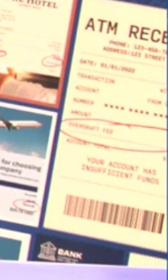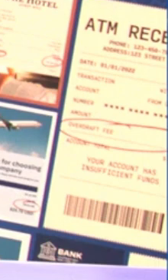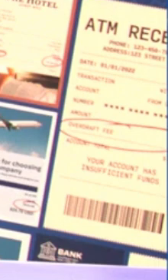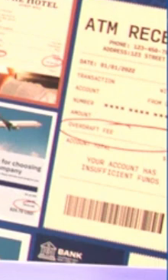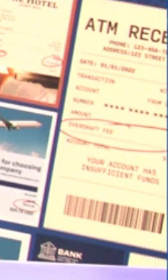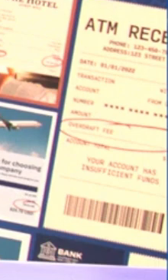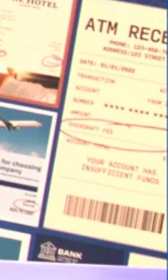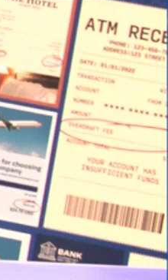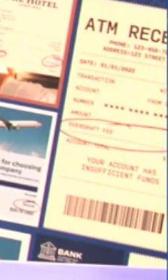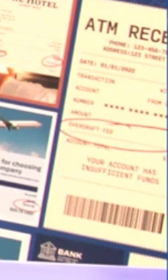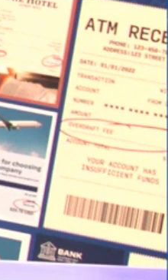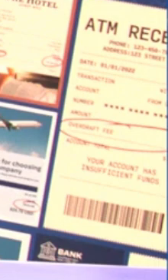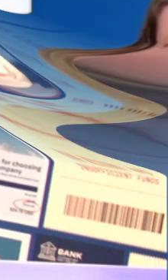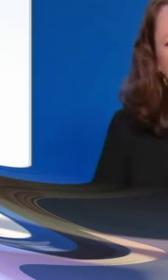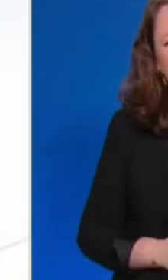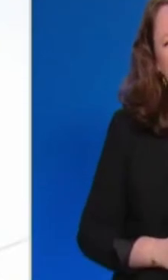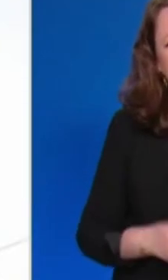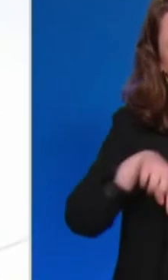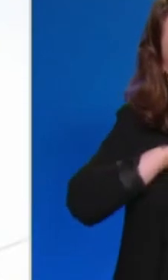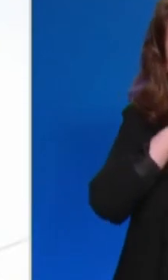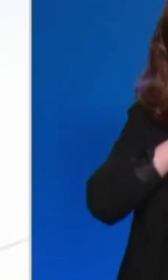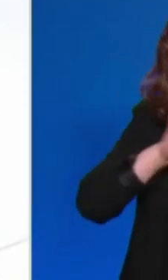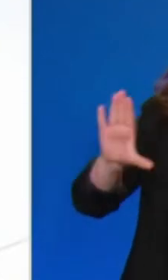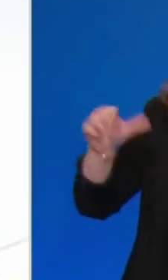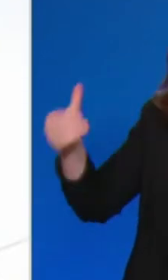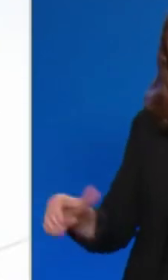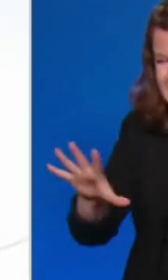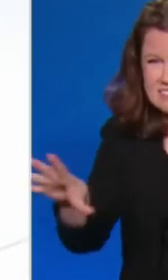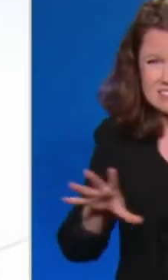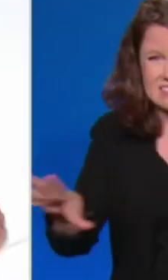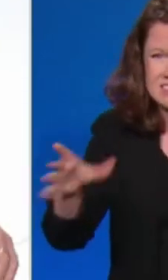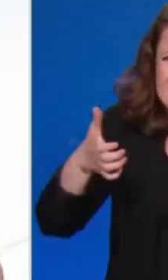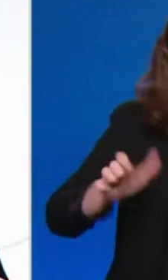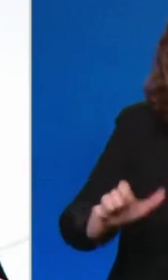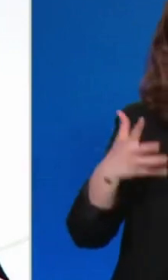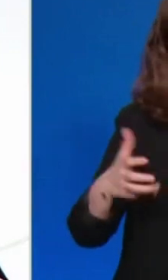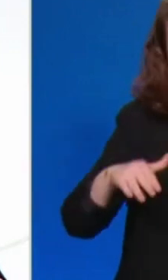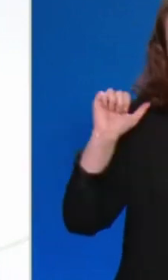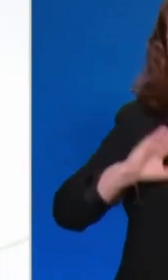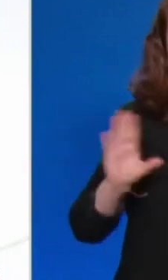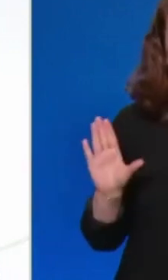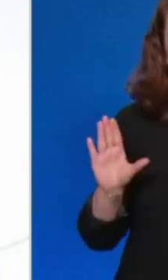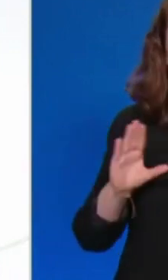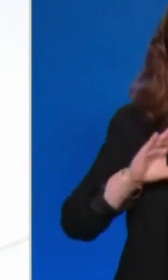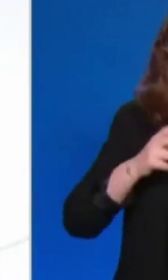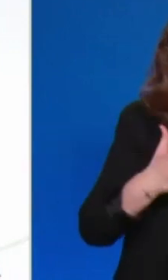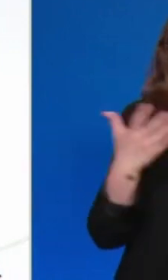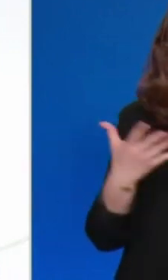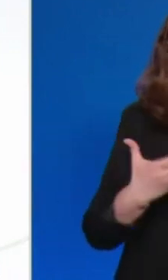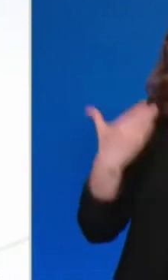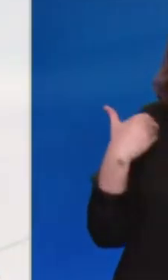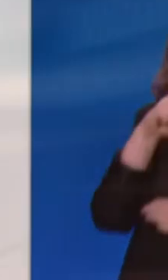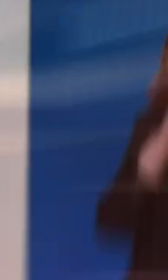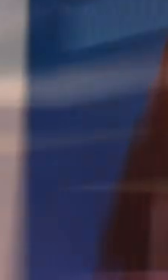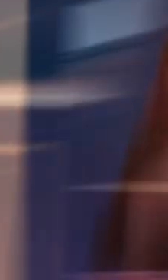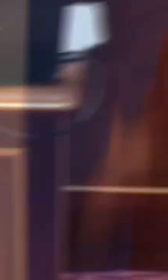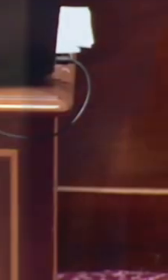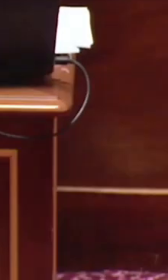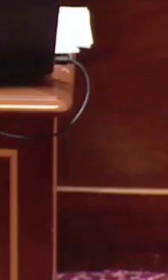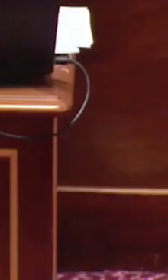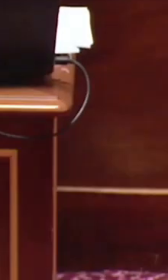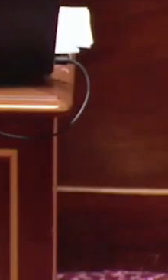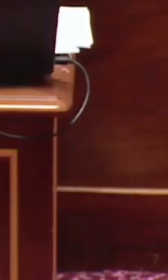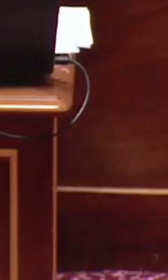sürüyor. Öte yandan Toulouse kentinde de akşam başlayan protestolarda polis şiddet olaylarına başvurduğu